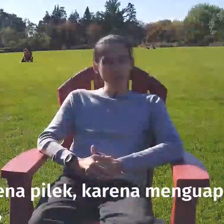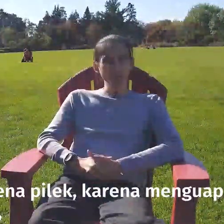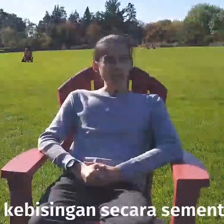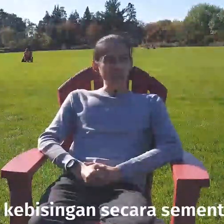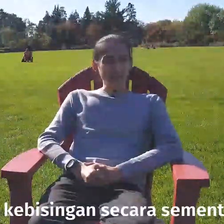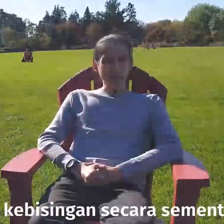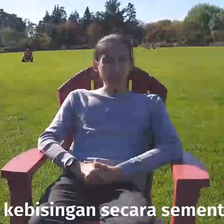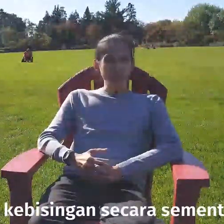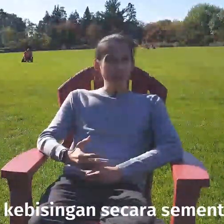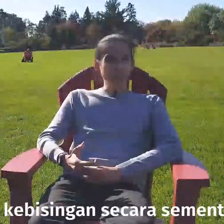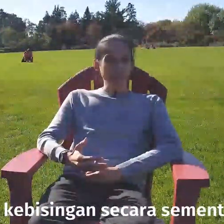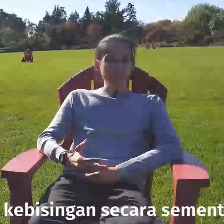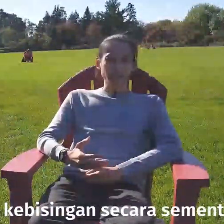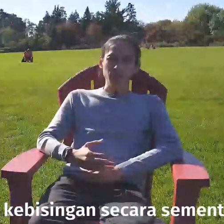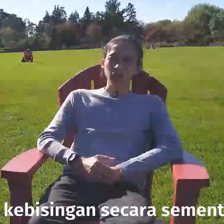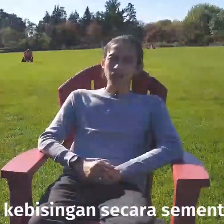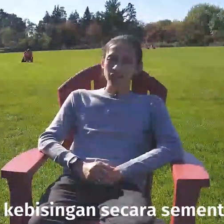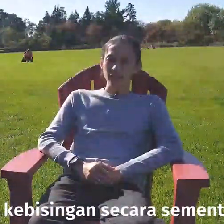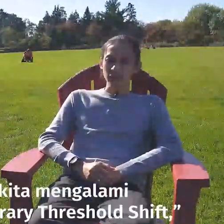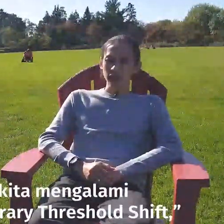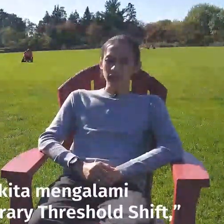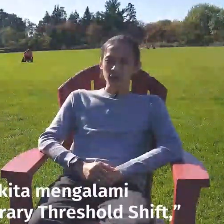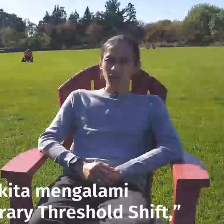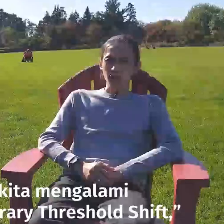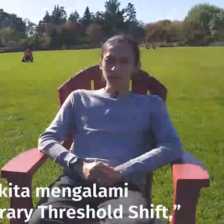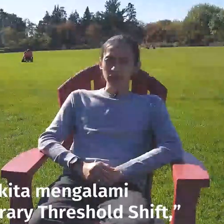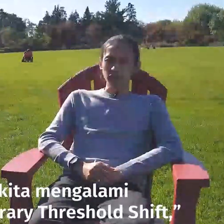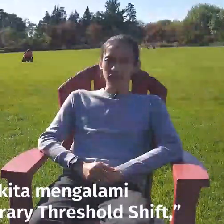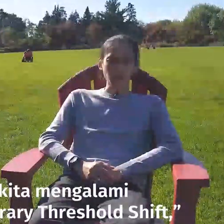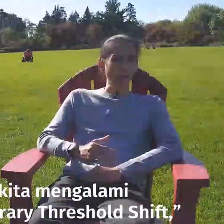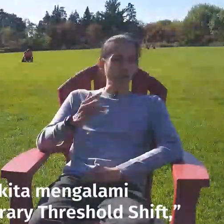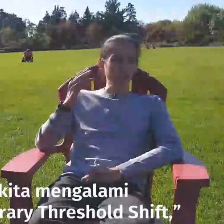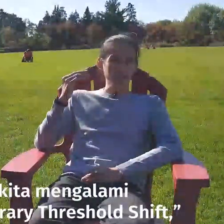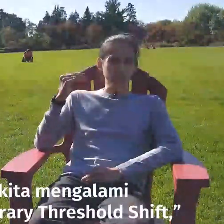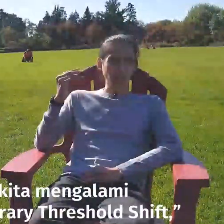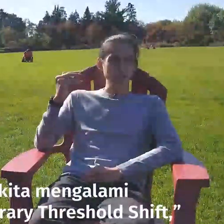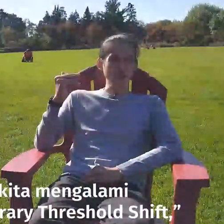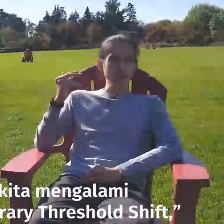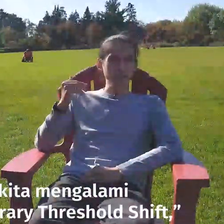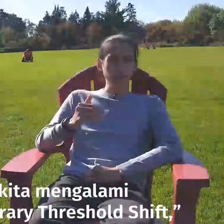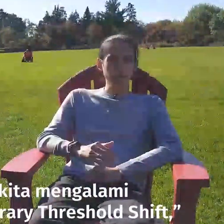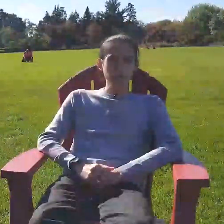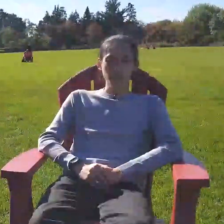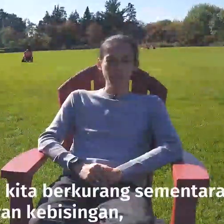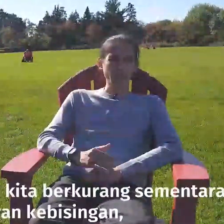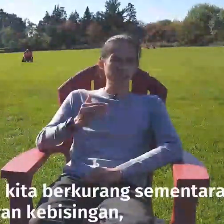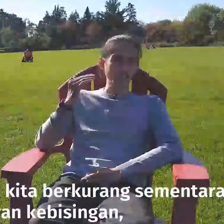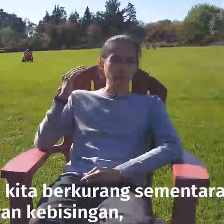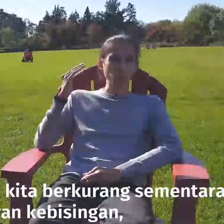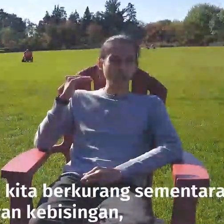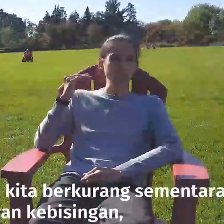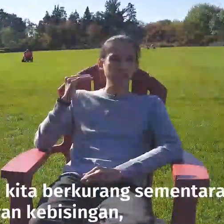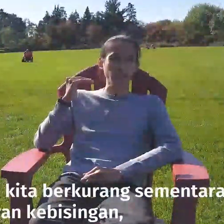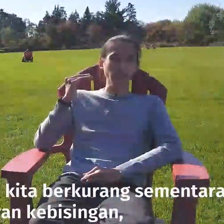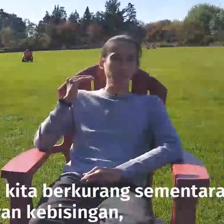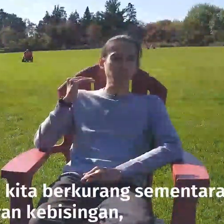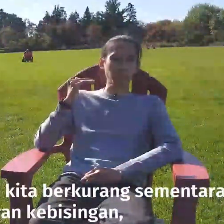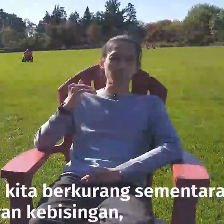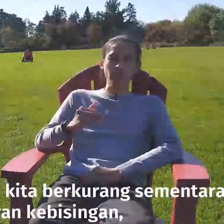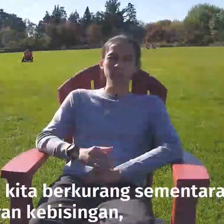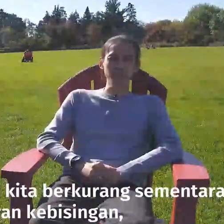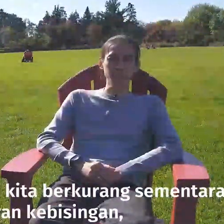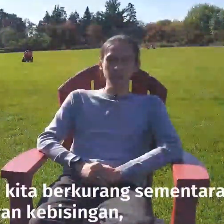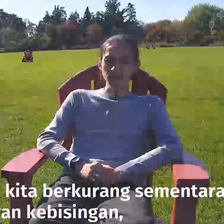batuk karena terpapar kebizingan secara sementara sampai kita mengalami temporary threshold shift pendengaran kita berkurang sementara